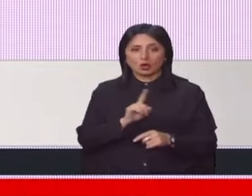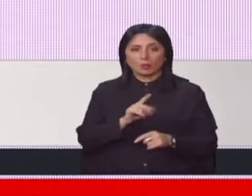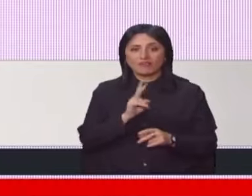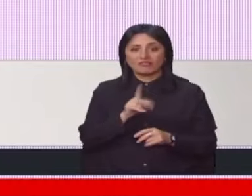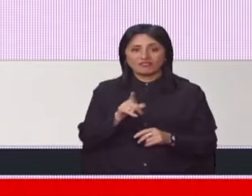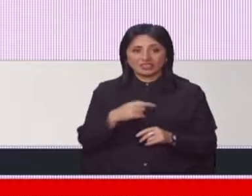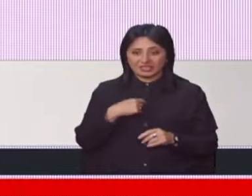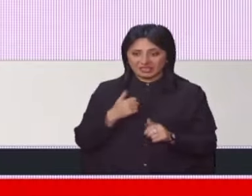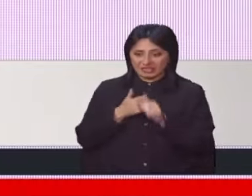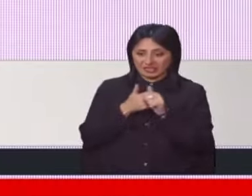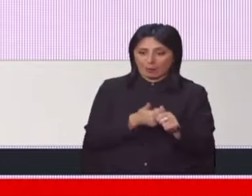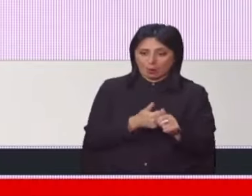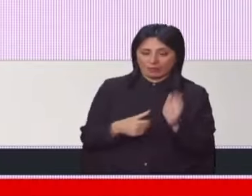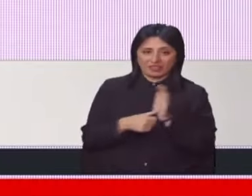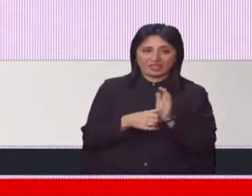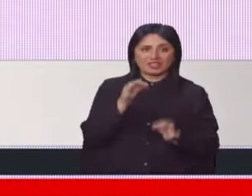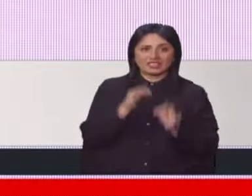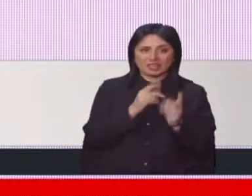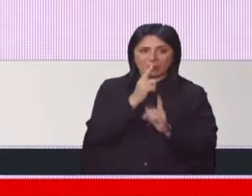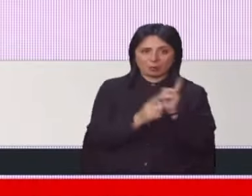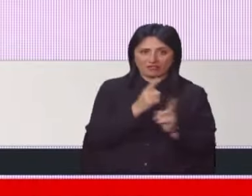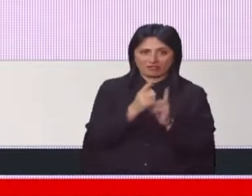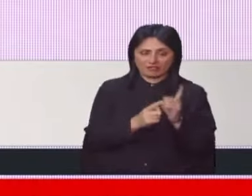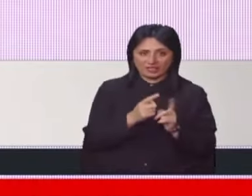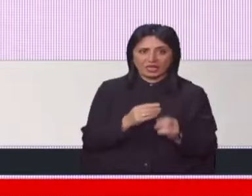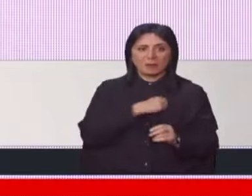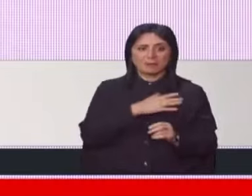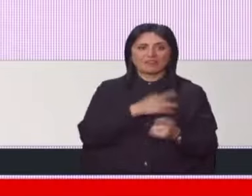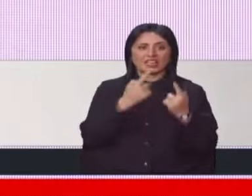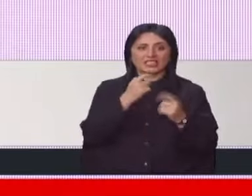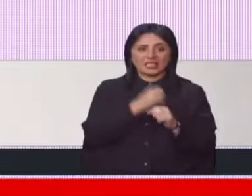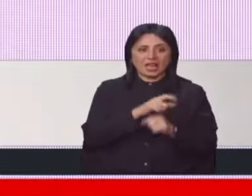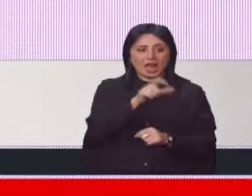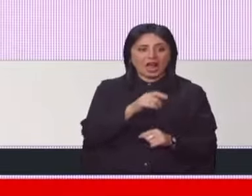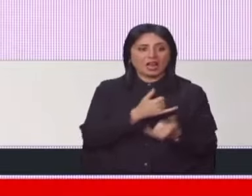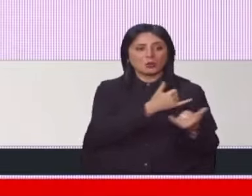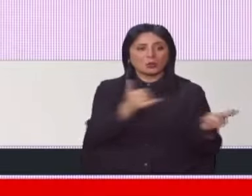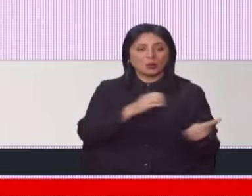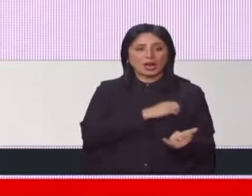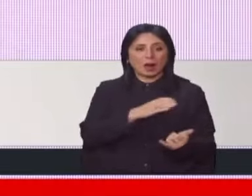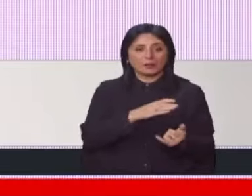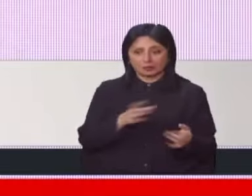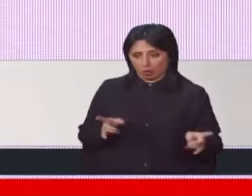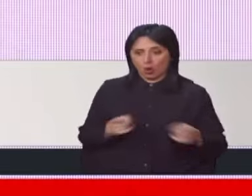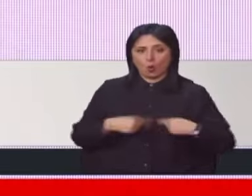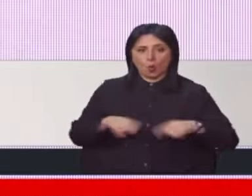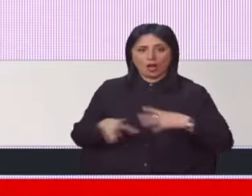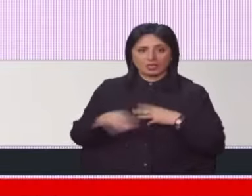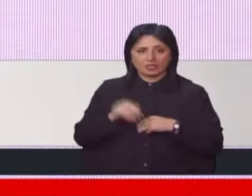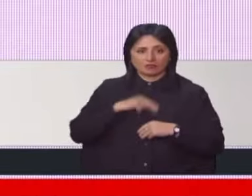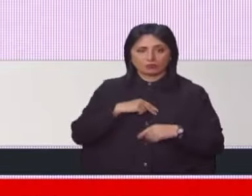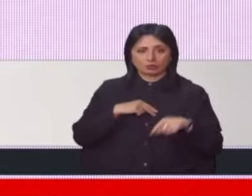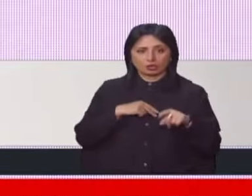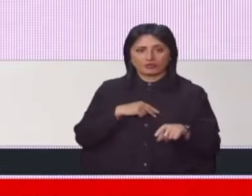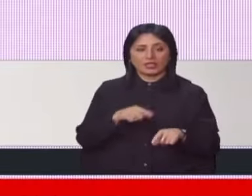ვინც ამაში წამოყვება დაგვეხმარება სასამართლოს რეფორმაში დიდ პრივატიზაციაში და ხალხის გამდიდრებაში იმათან ზატოთ შეკრათ კოალიცია